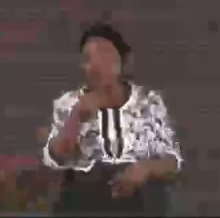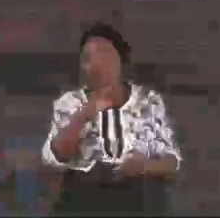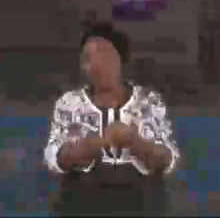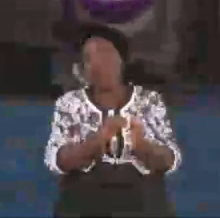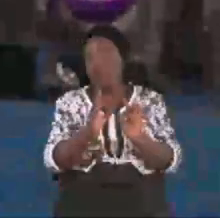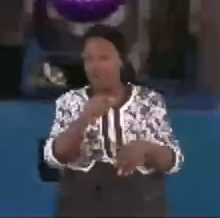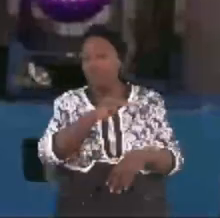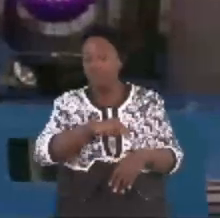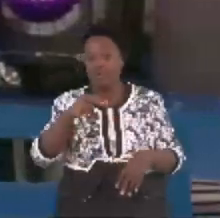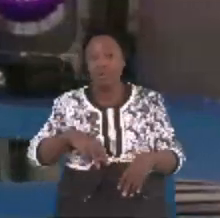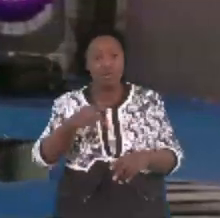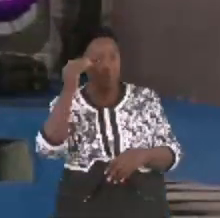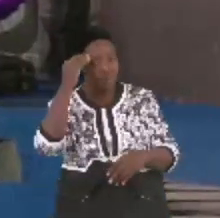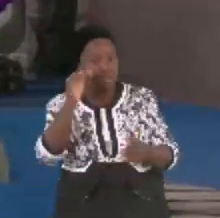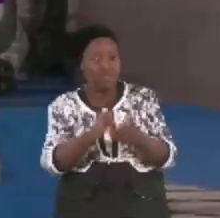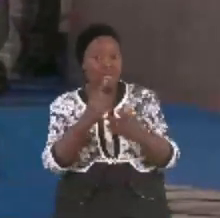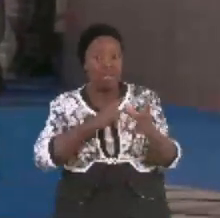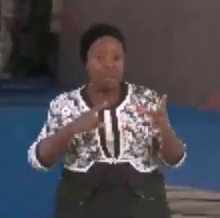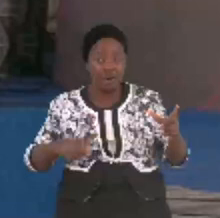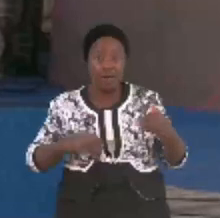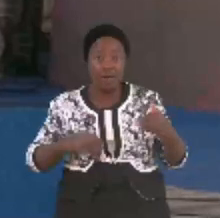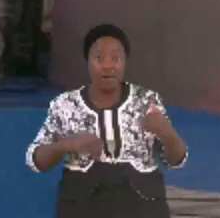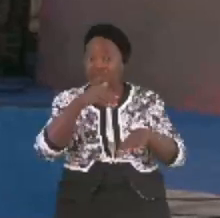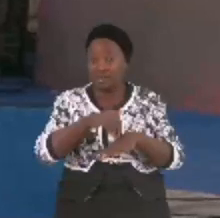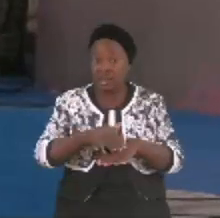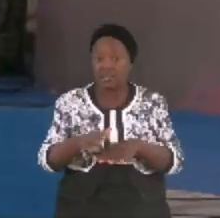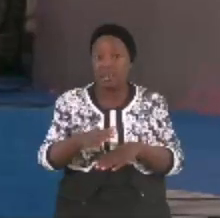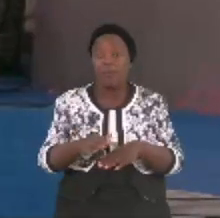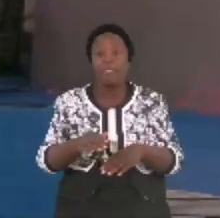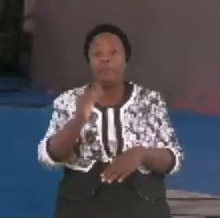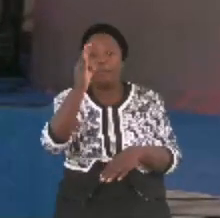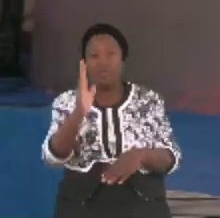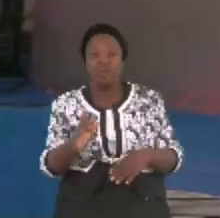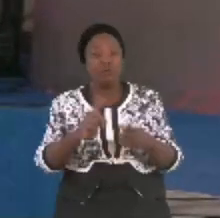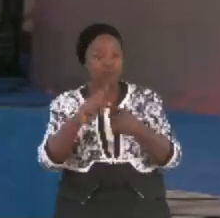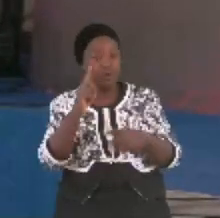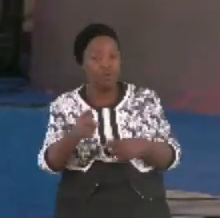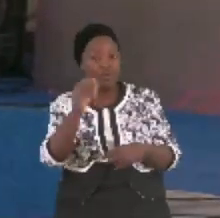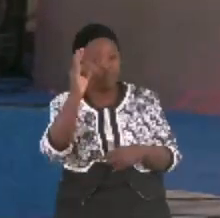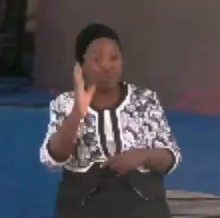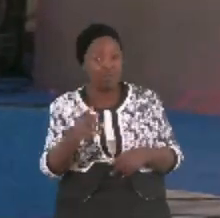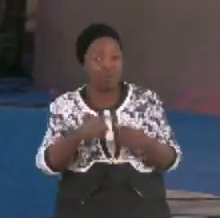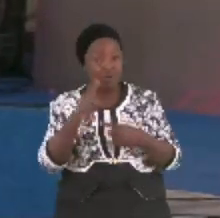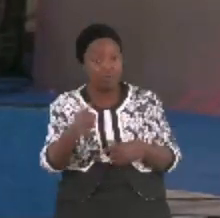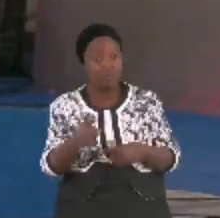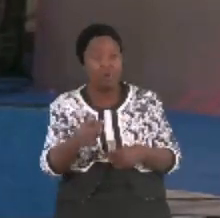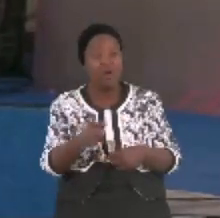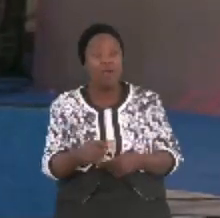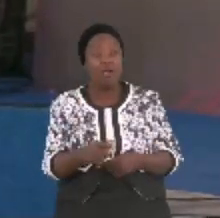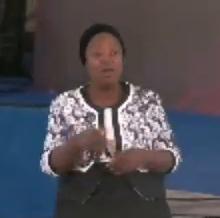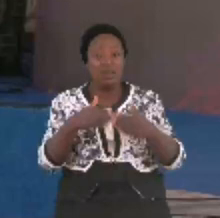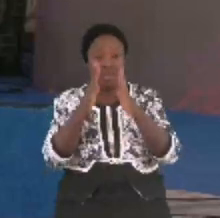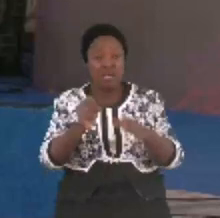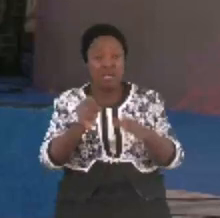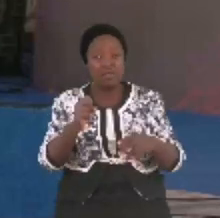es membre, tu sais que le Seigneur a envoyé des ministres vers toi, des prédicateurs vers toi, des pasteurs vers toi,